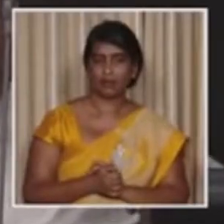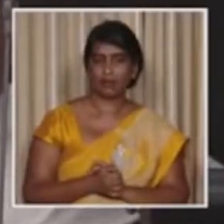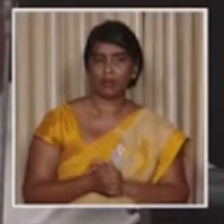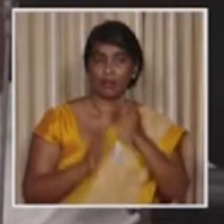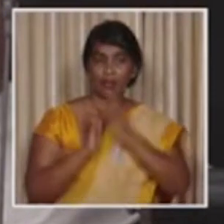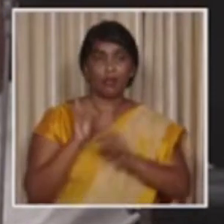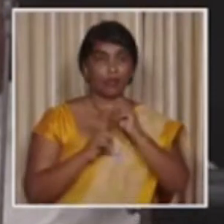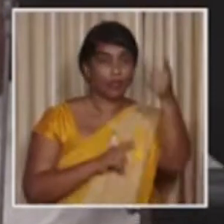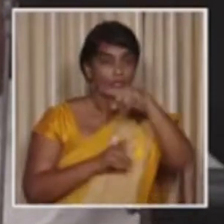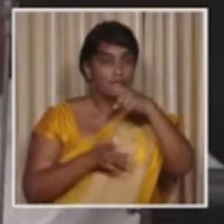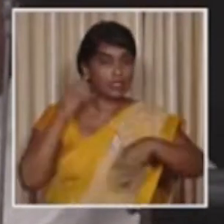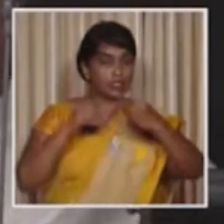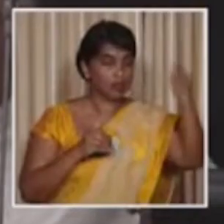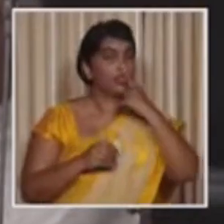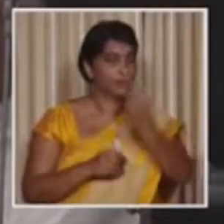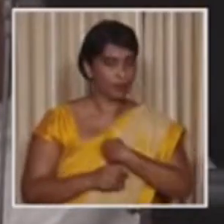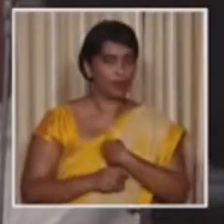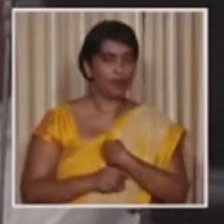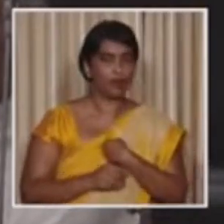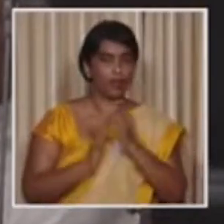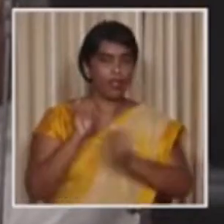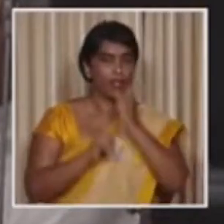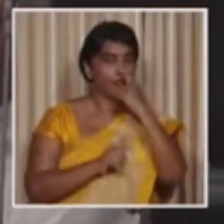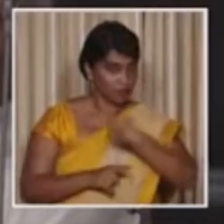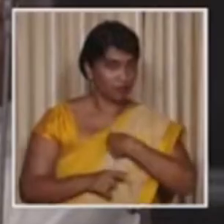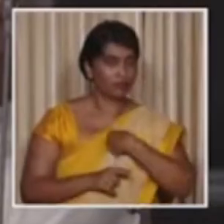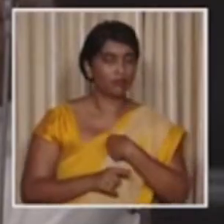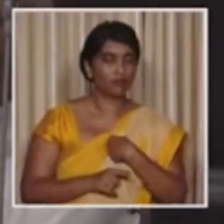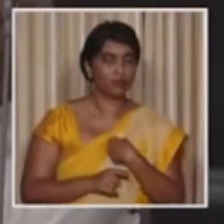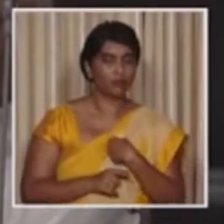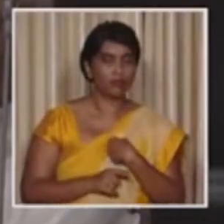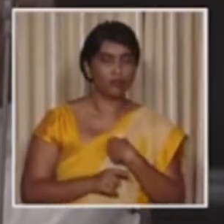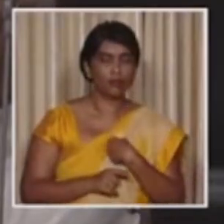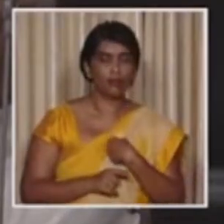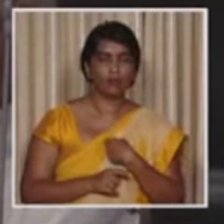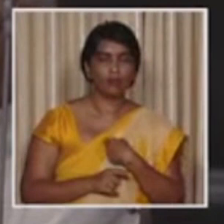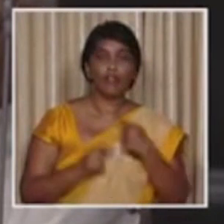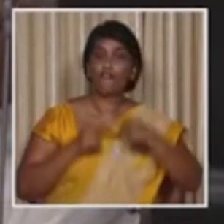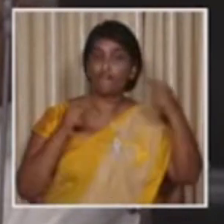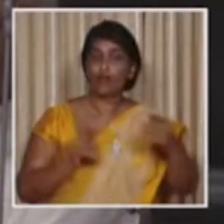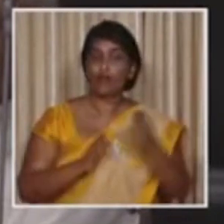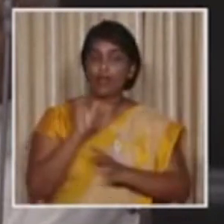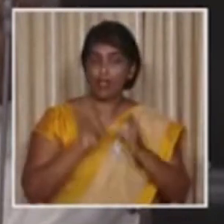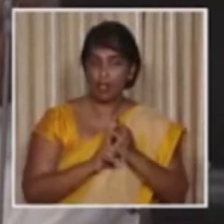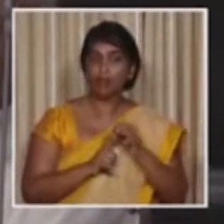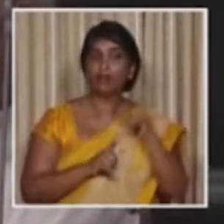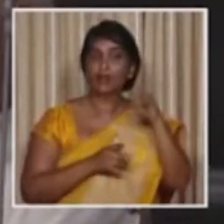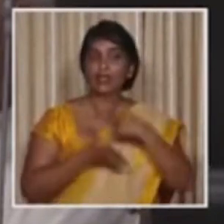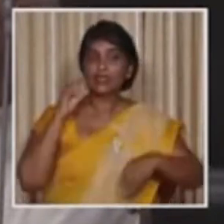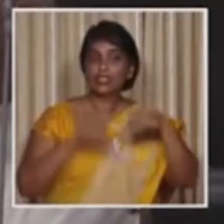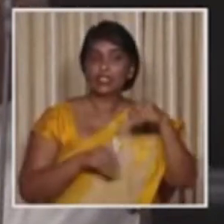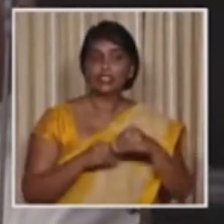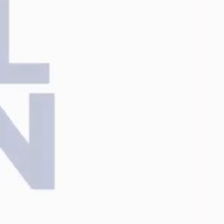මේ මන්ත්‍රීතුමන්ලා කිව්ව ඡන්දය කල් දාන්න කියලා. මේ මන්ත්‍රීතුමන්ලා කියලා තියෙනවා. වං කියන්නම් විපක්ෂයේ මන්ත්‍රීවරුන්ට මේ ඡන්දේ